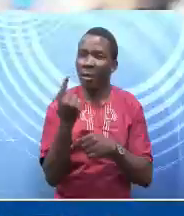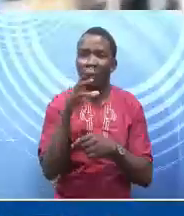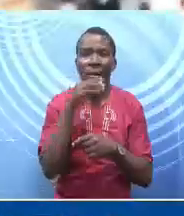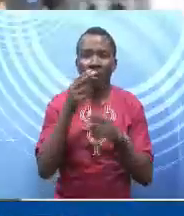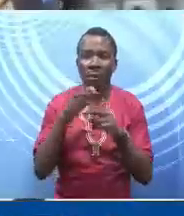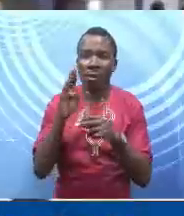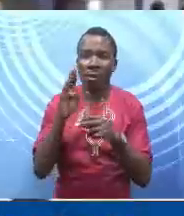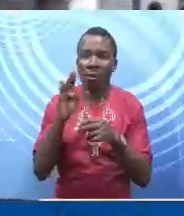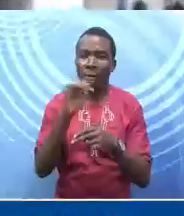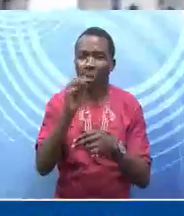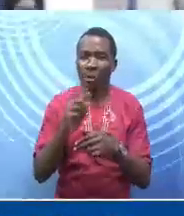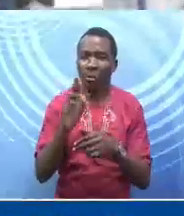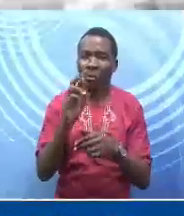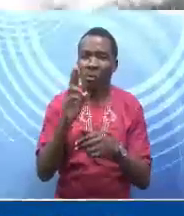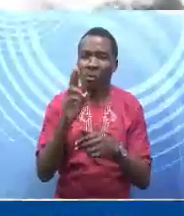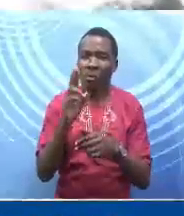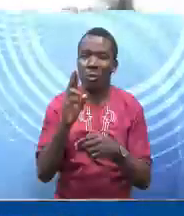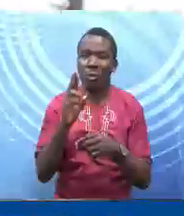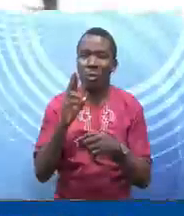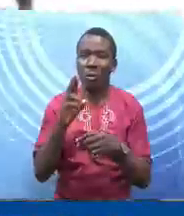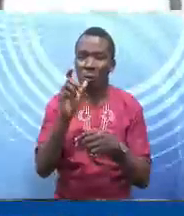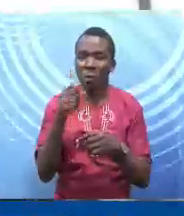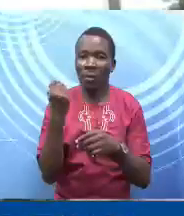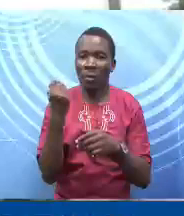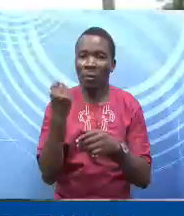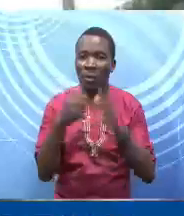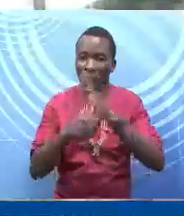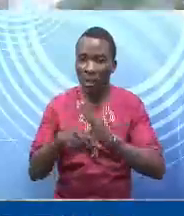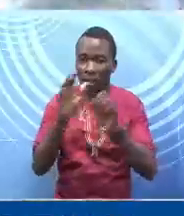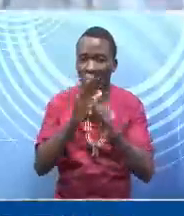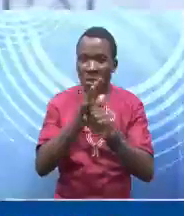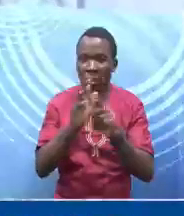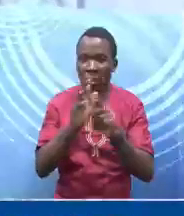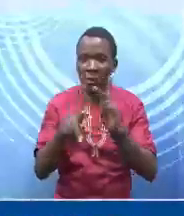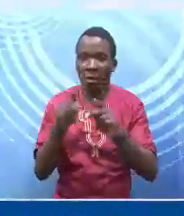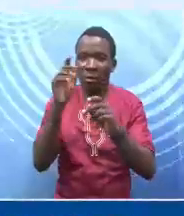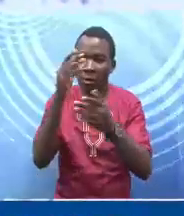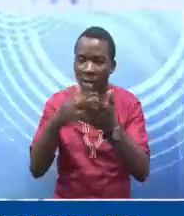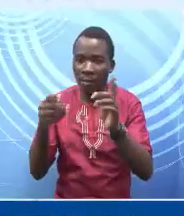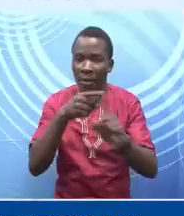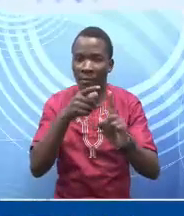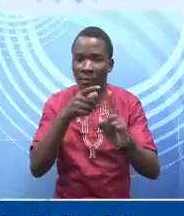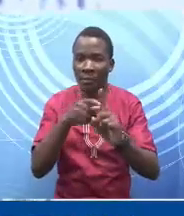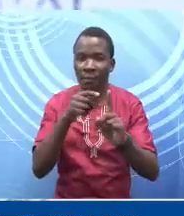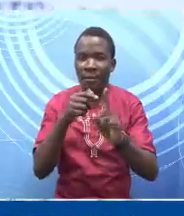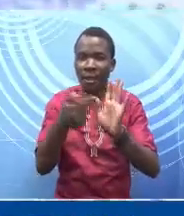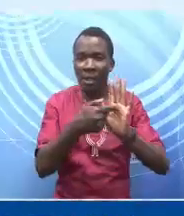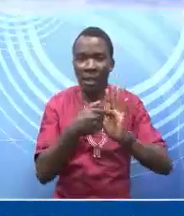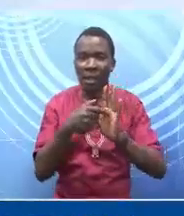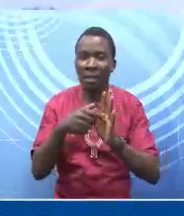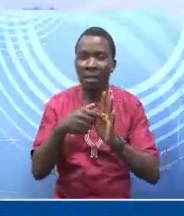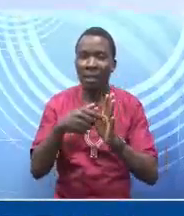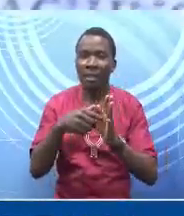yigize nakorwaho muri aka karere ngasanzwe avugaho kurenganya abantu ndetse bamwe akanabica ngo yitwaje icyemezo cy'uko ari umurwayi wo mu